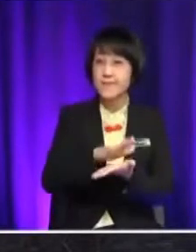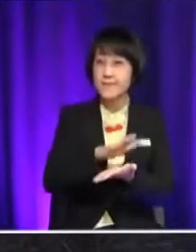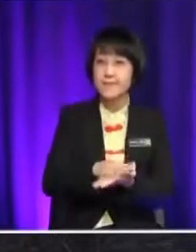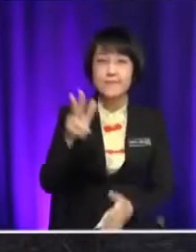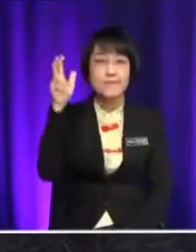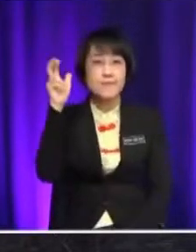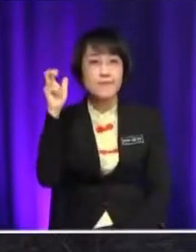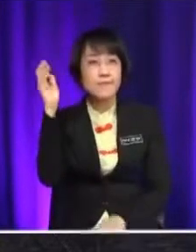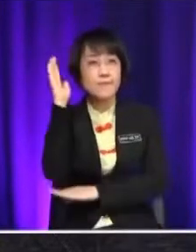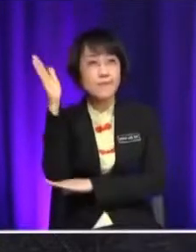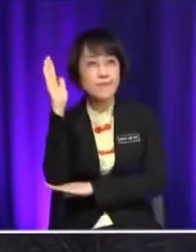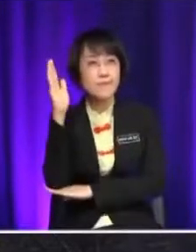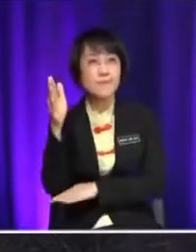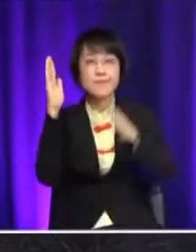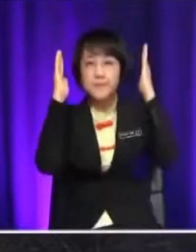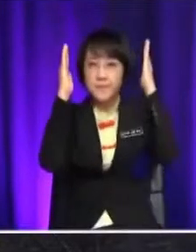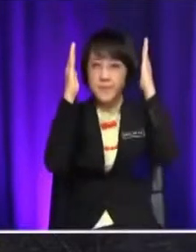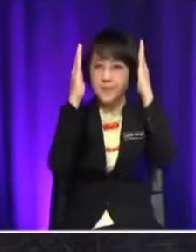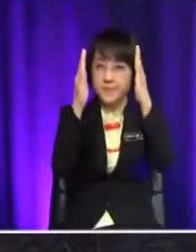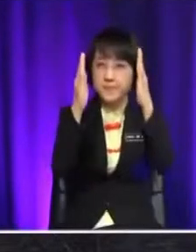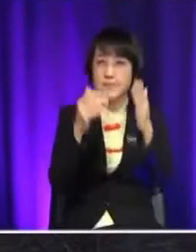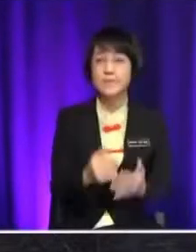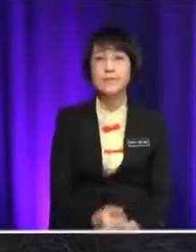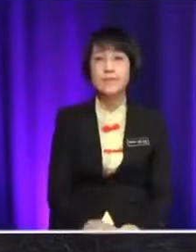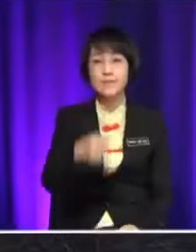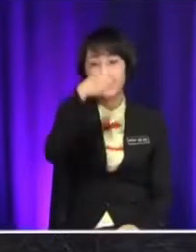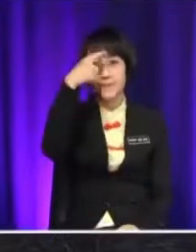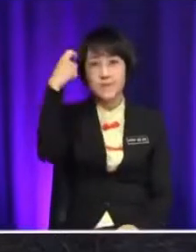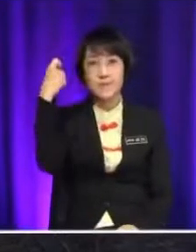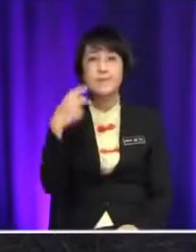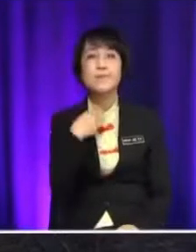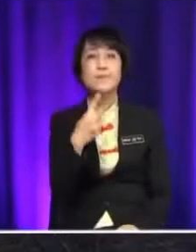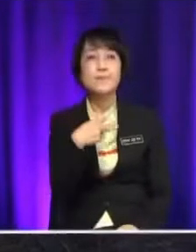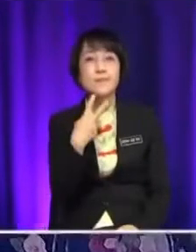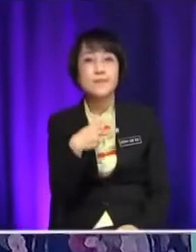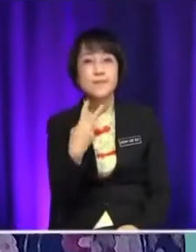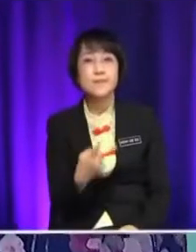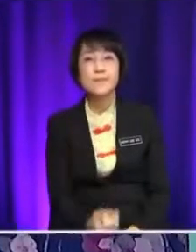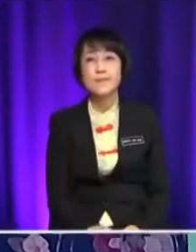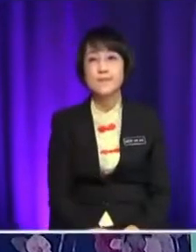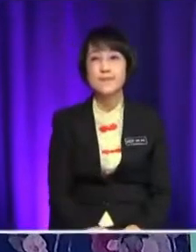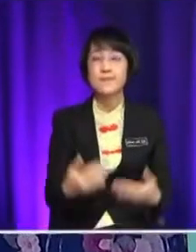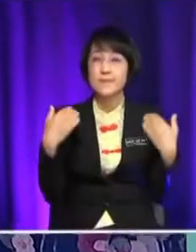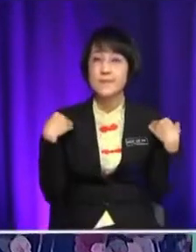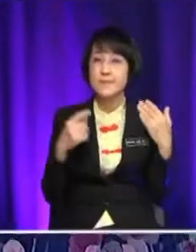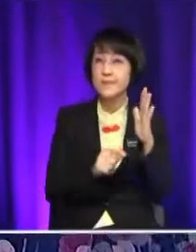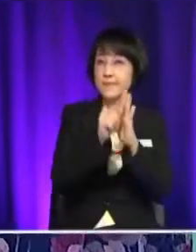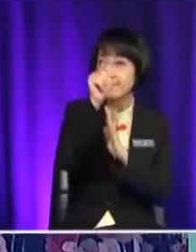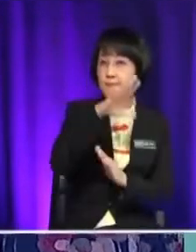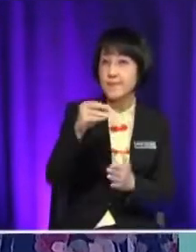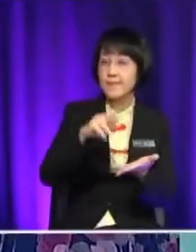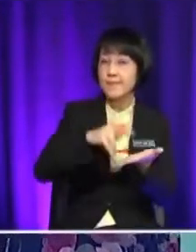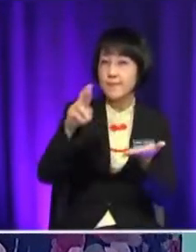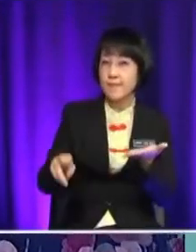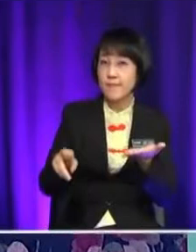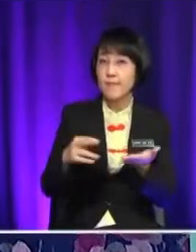syarahan ni, kita akan berikan tumpuan sepenuhnya sebab nada intonasinya tu ada tinggi dan rendah. Baik, untuk tu Mira,